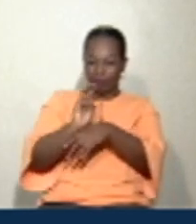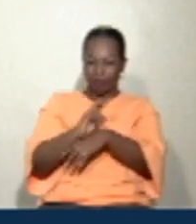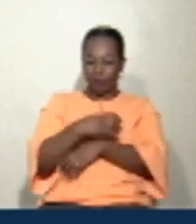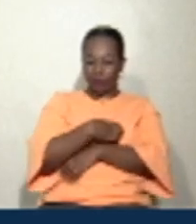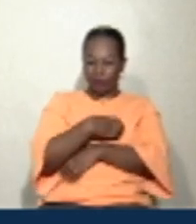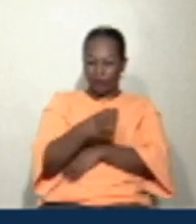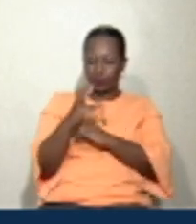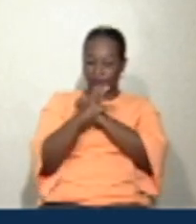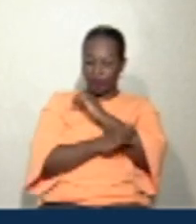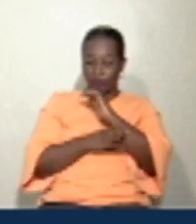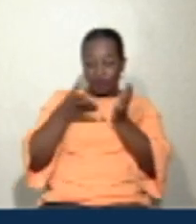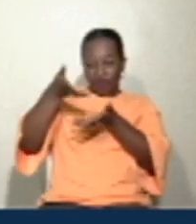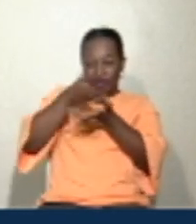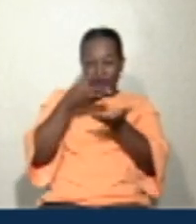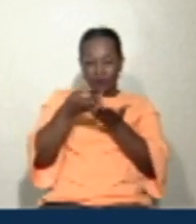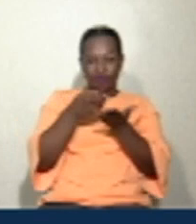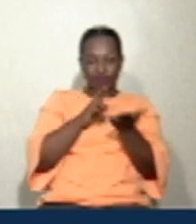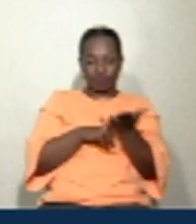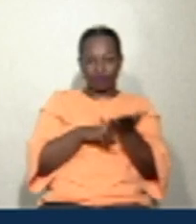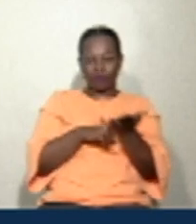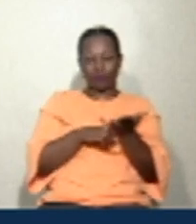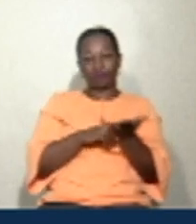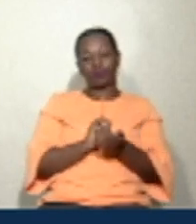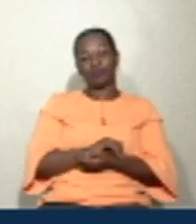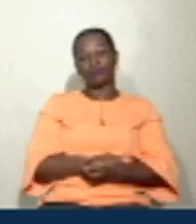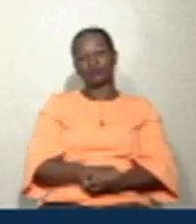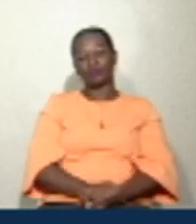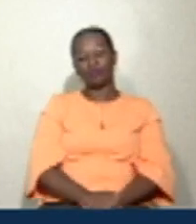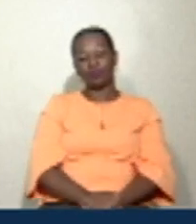isesengura rya raporo y'umugenzuzi mukuru w'imari ya leta. Kwizera John Patrick, Kigali.